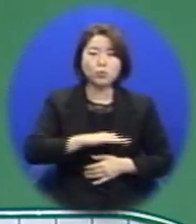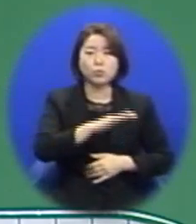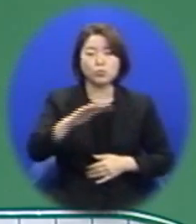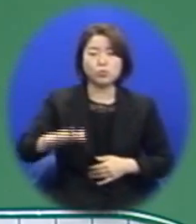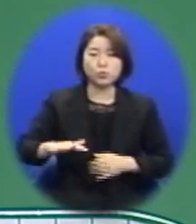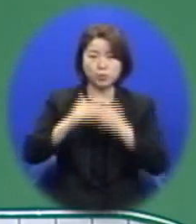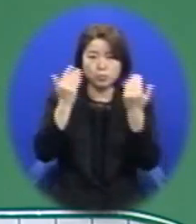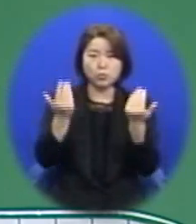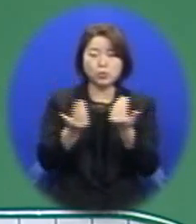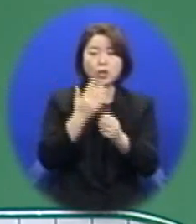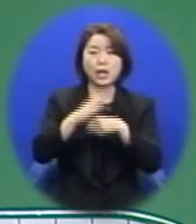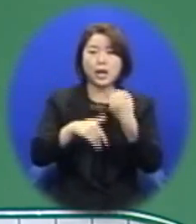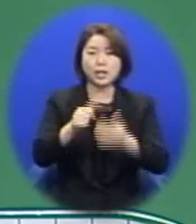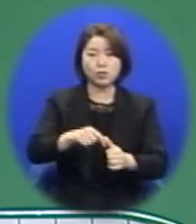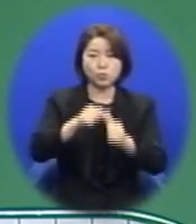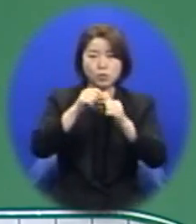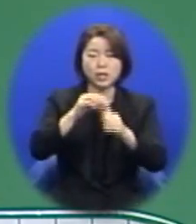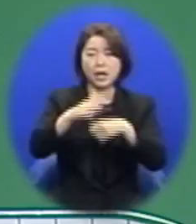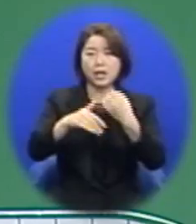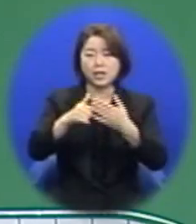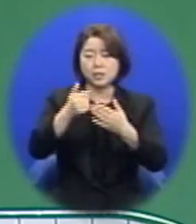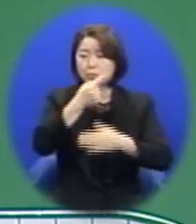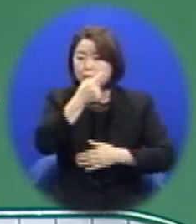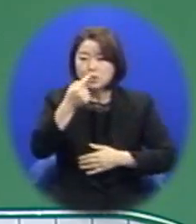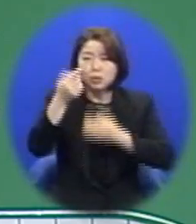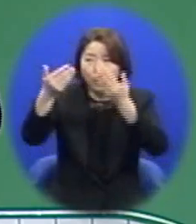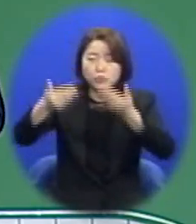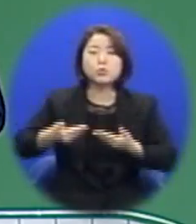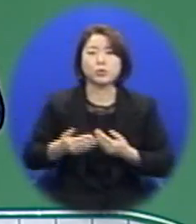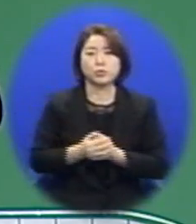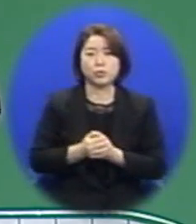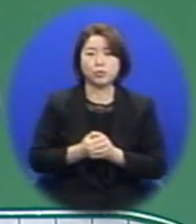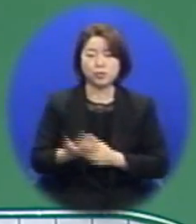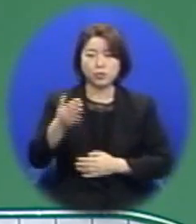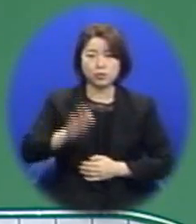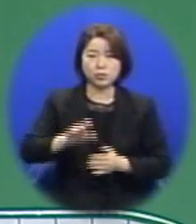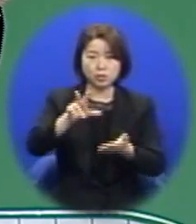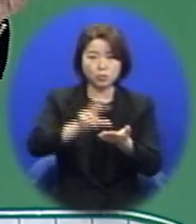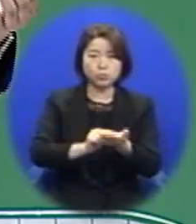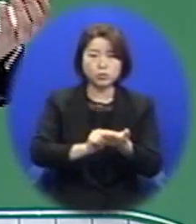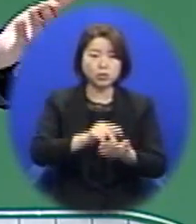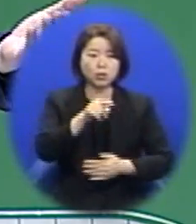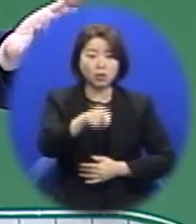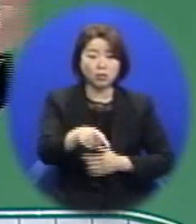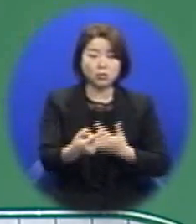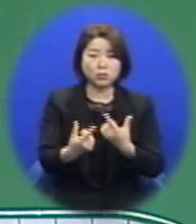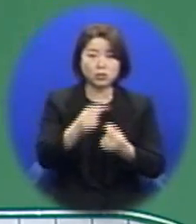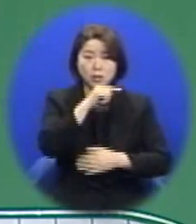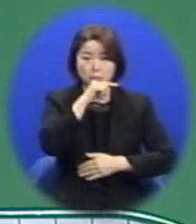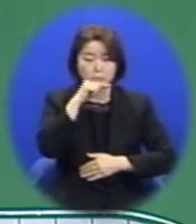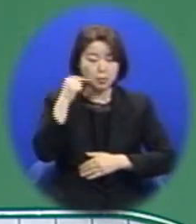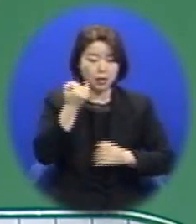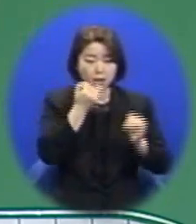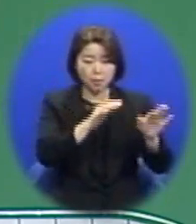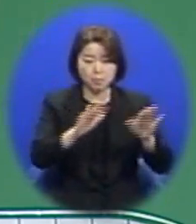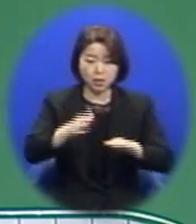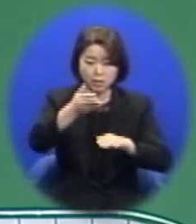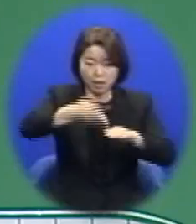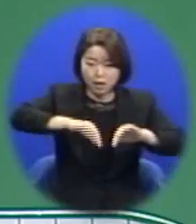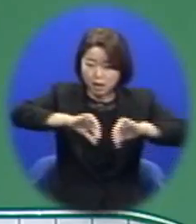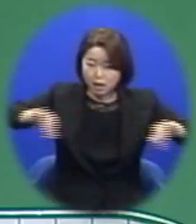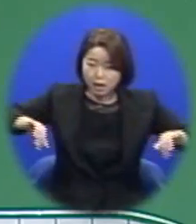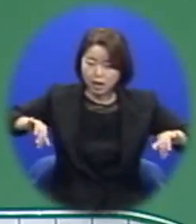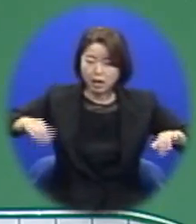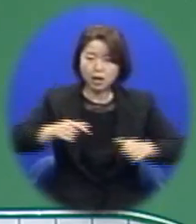구원의 하나님의 은혜를 우리에게 주셨습니다. 그런데 문제는 그렇게 홍해를 가르면서 건져내신 이스라엘